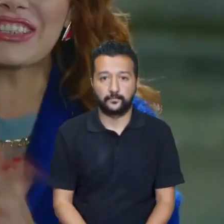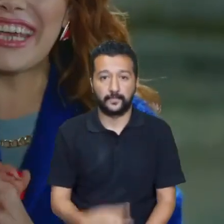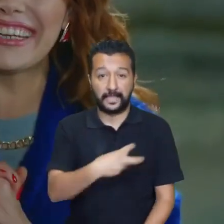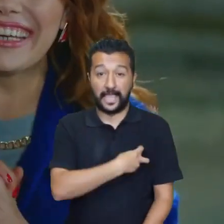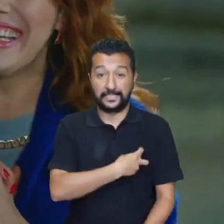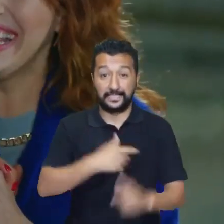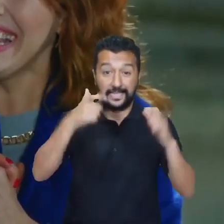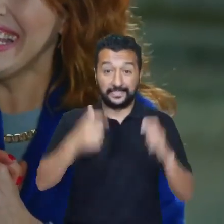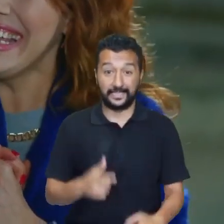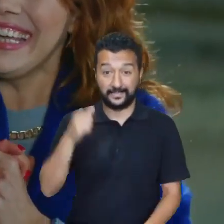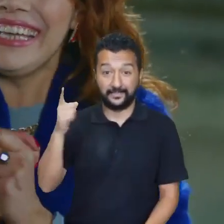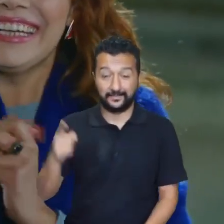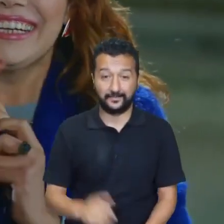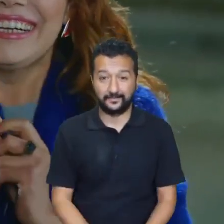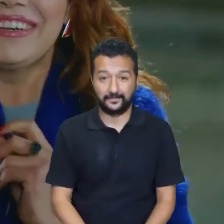Aşıklar şehri.